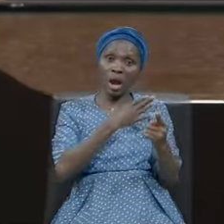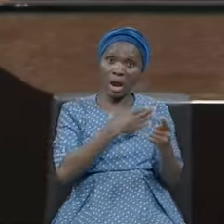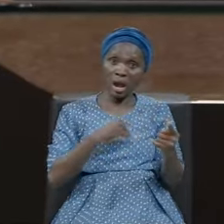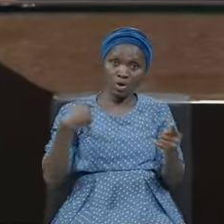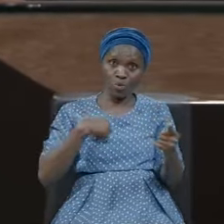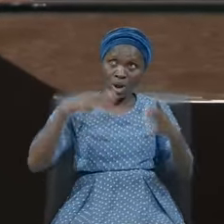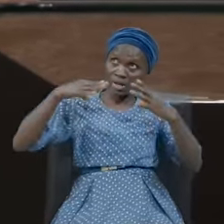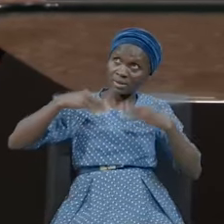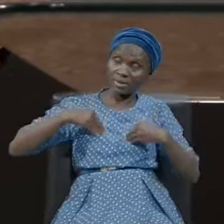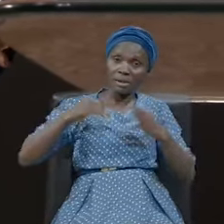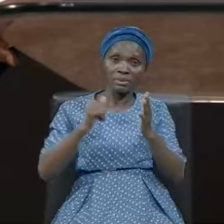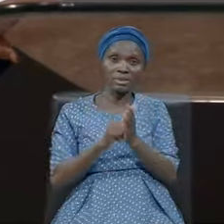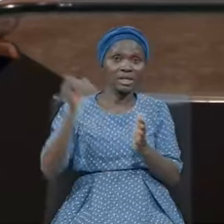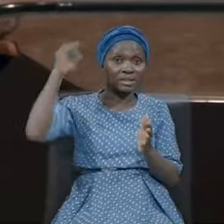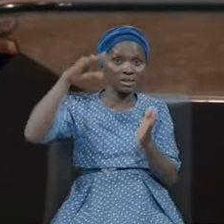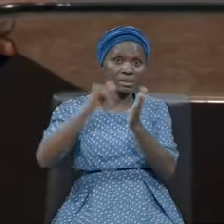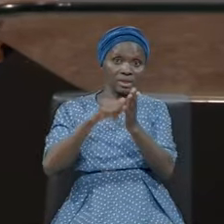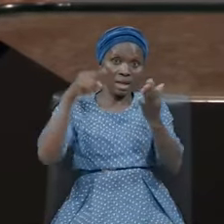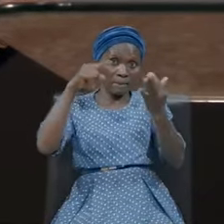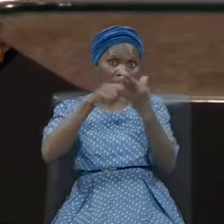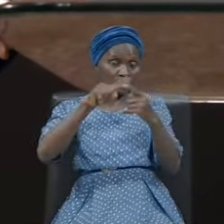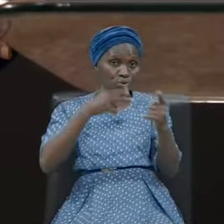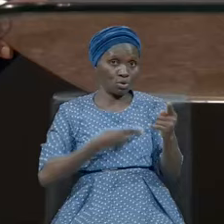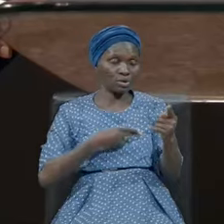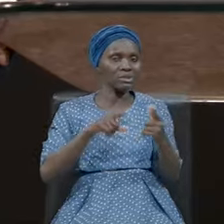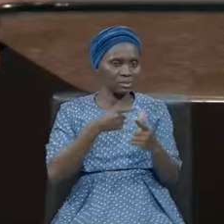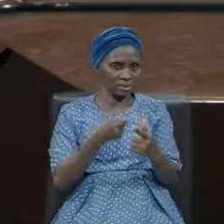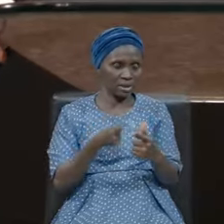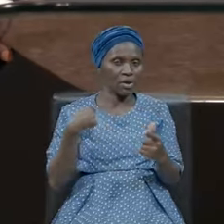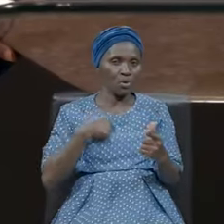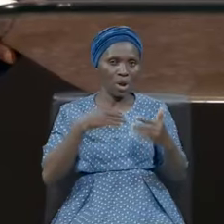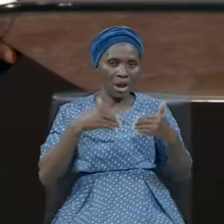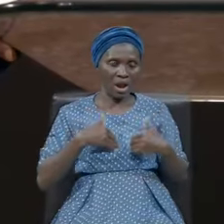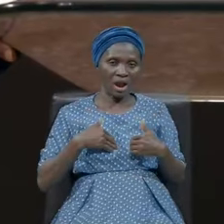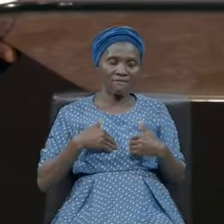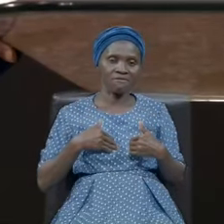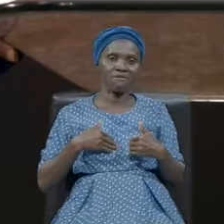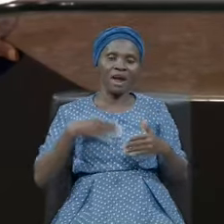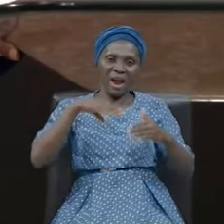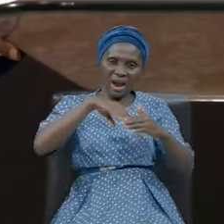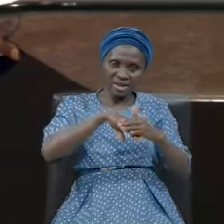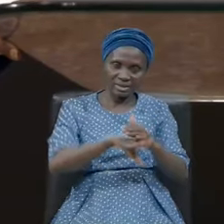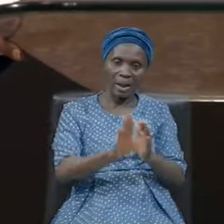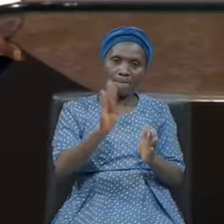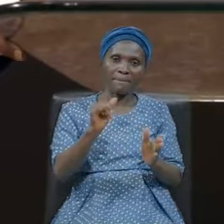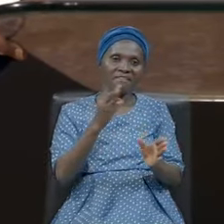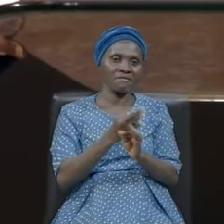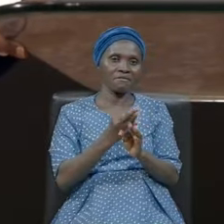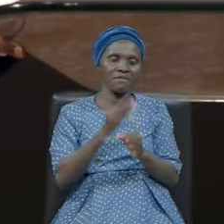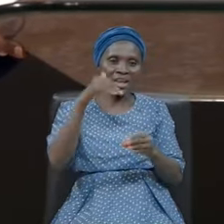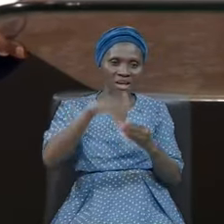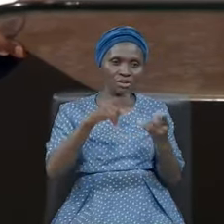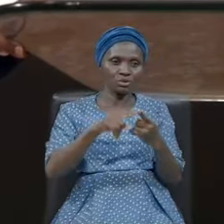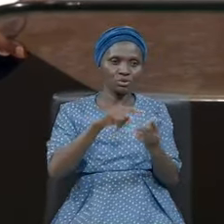la grâce là se manifeste à nous, et nous avons accès à cette grâce par la foi,